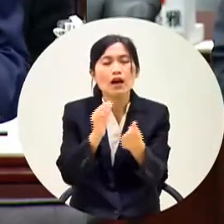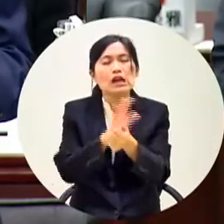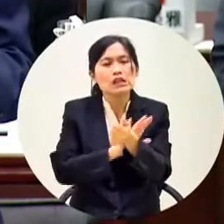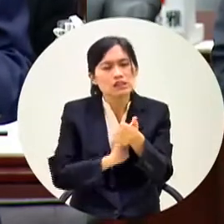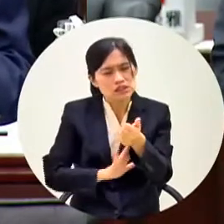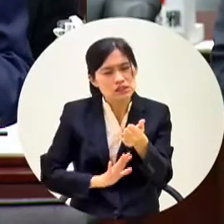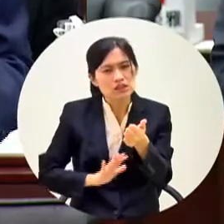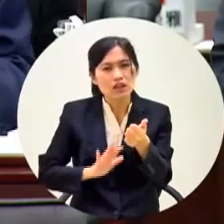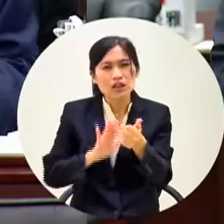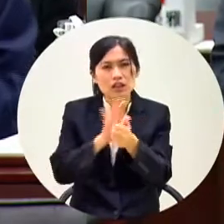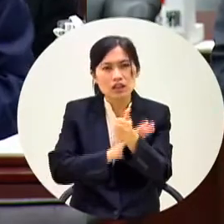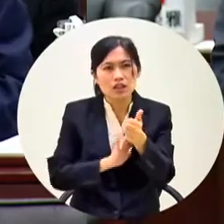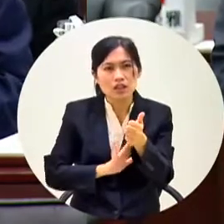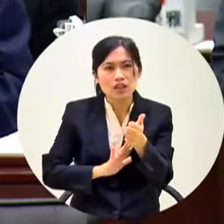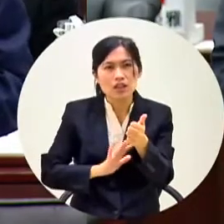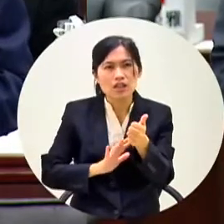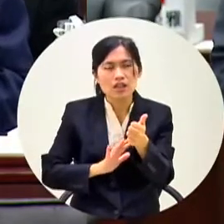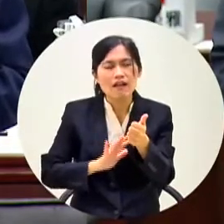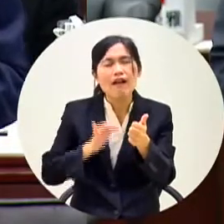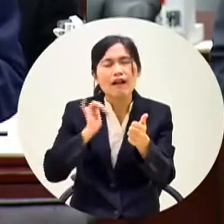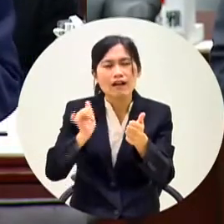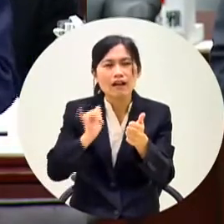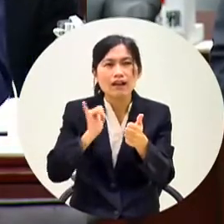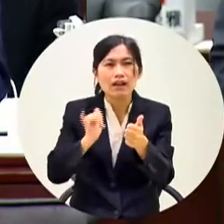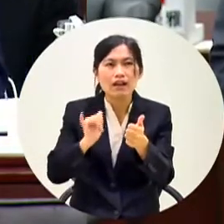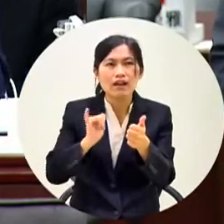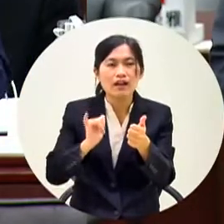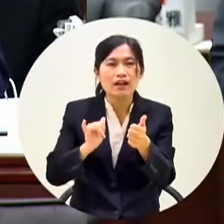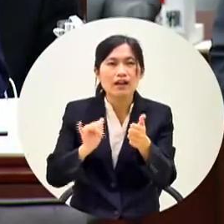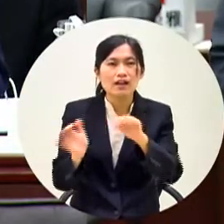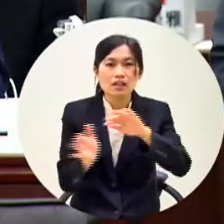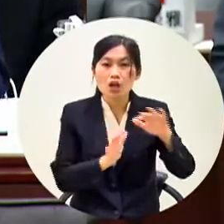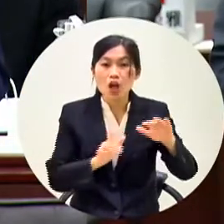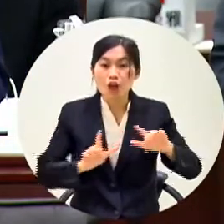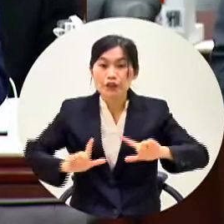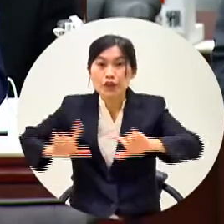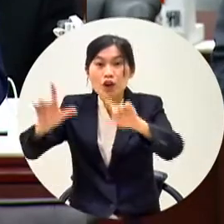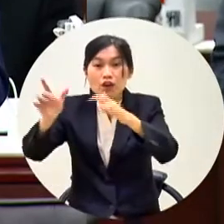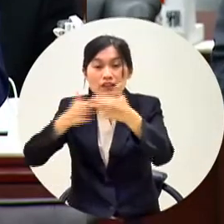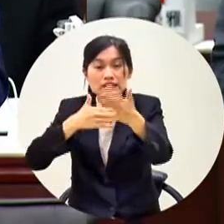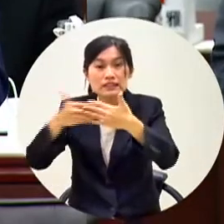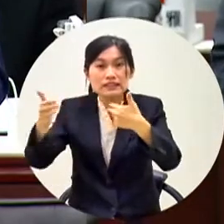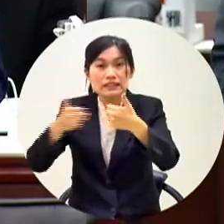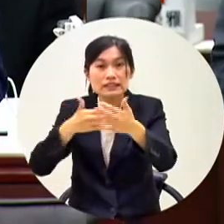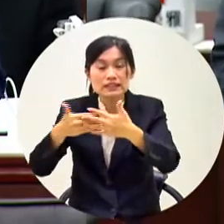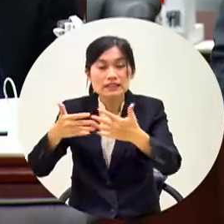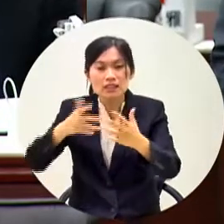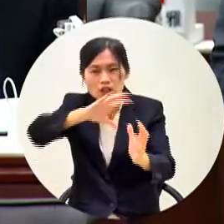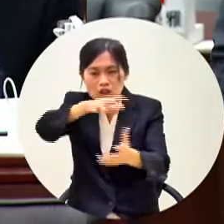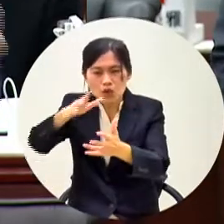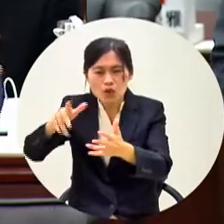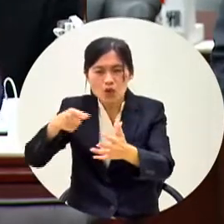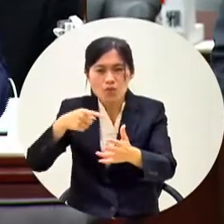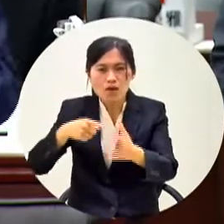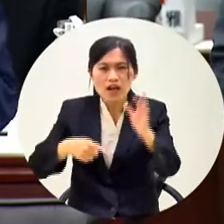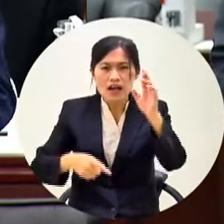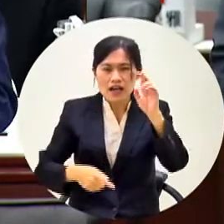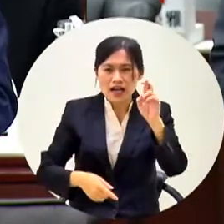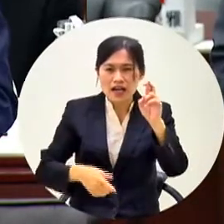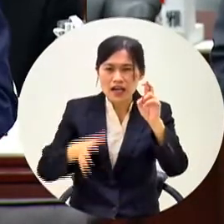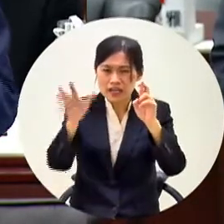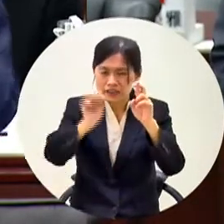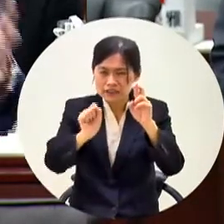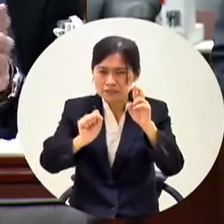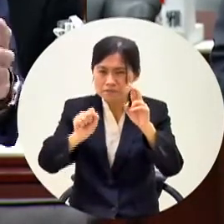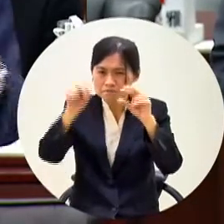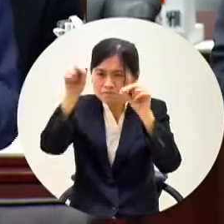实并不会那么明显。另外，咱跟东协国家吼，咱的 RCEP 签已经看起来，即个一